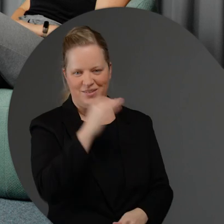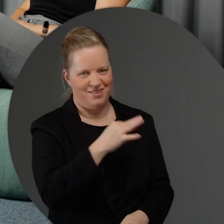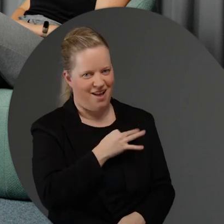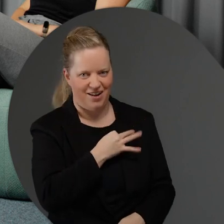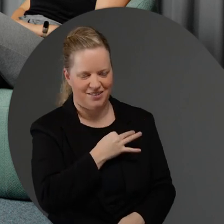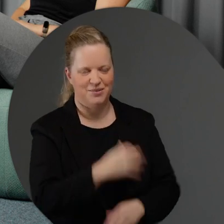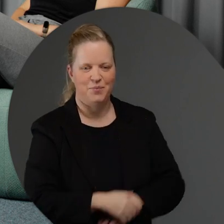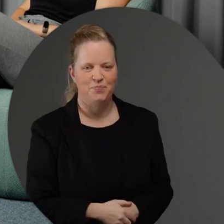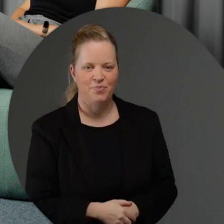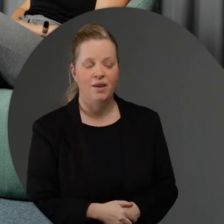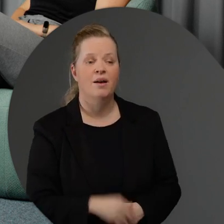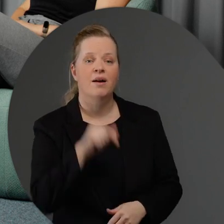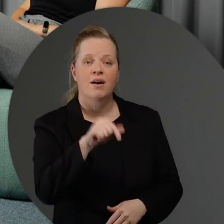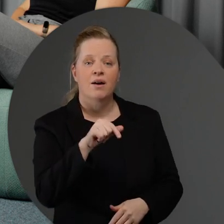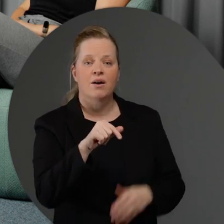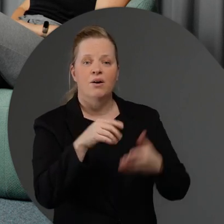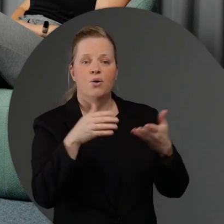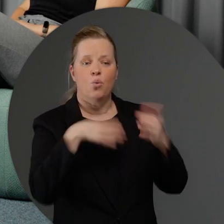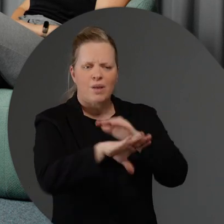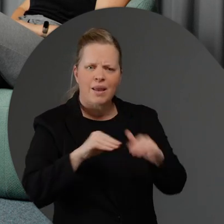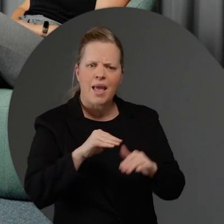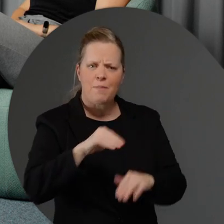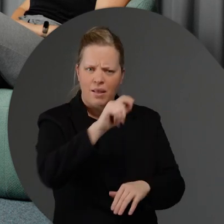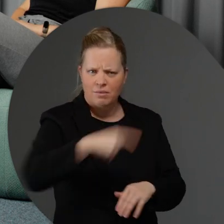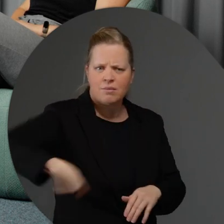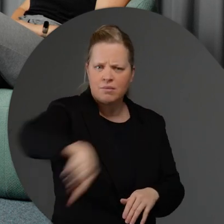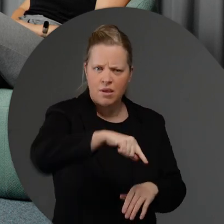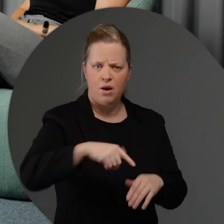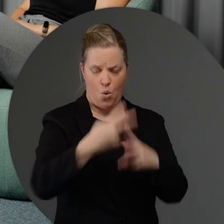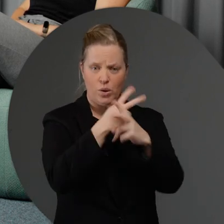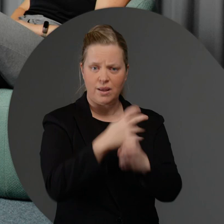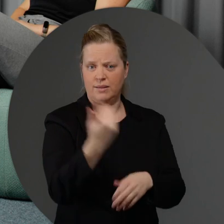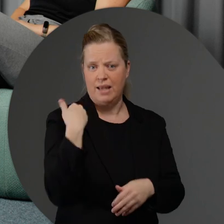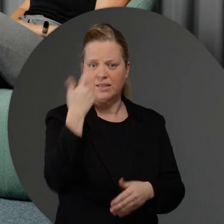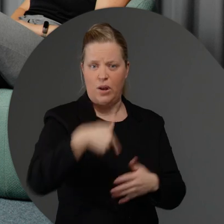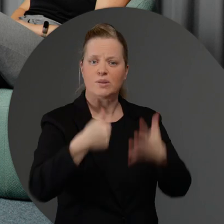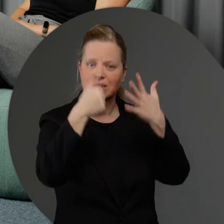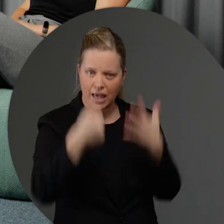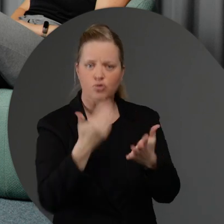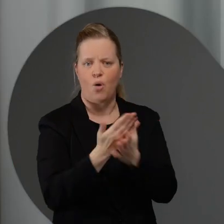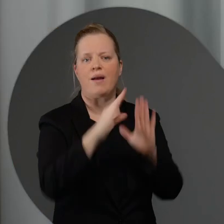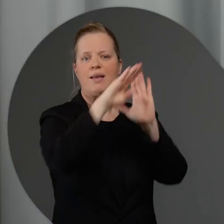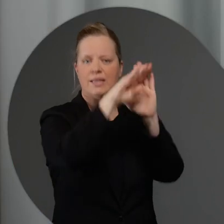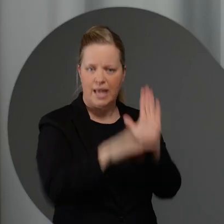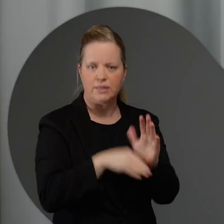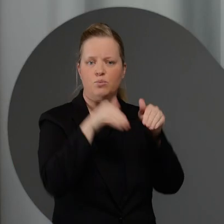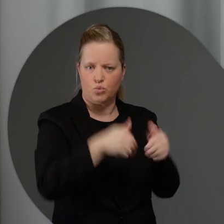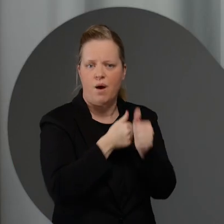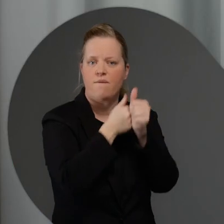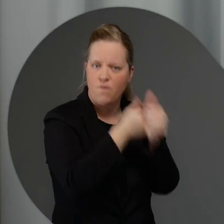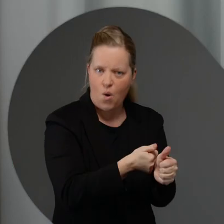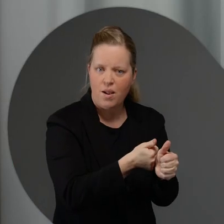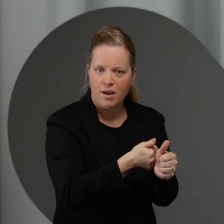sie sich nicht. Im Grunde genommen müssen Unternehmungen in Österreich seit 2006 gesetzliche